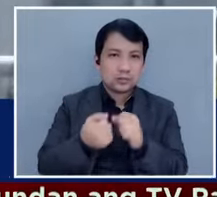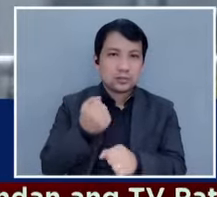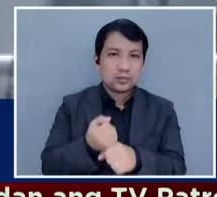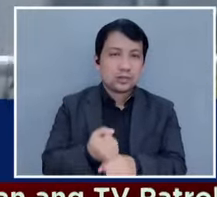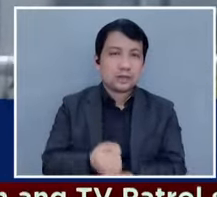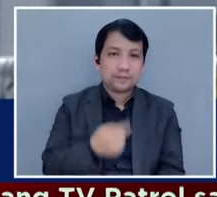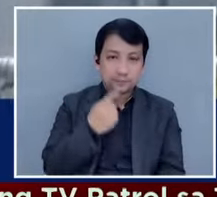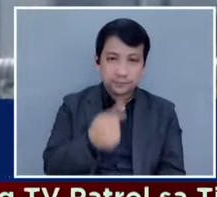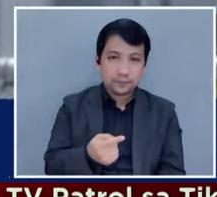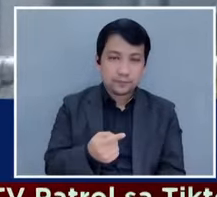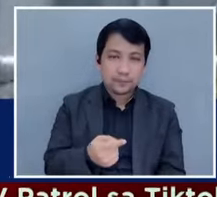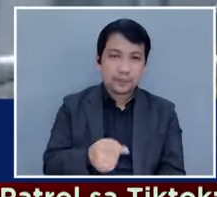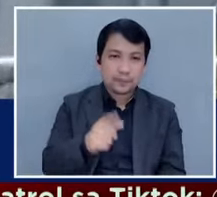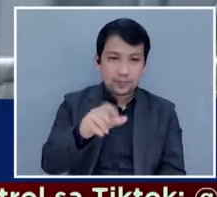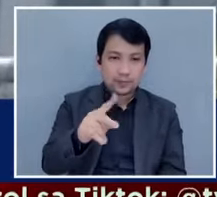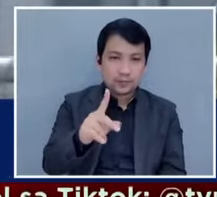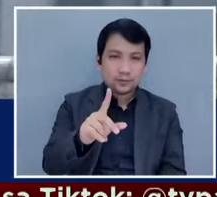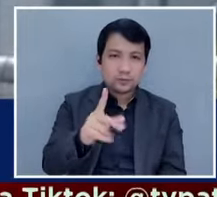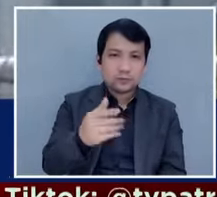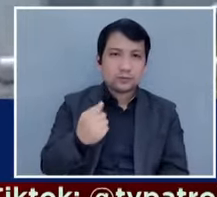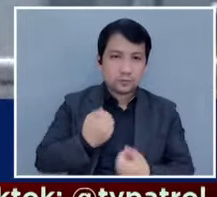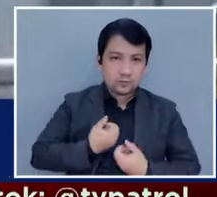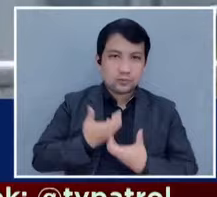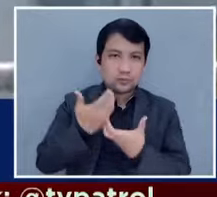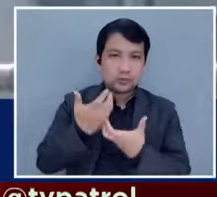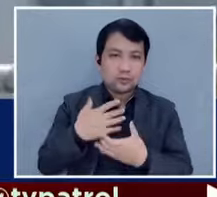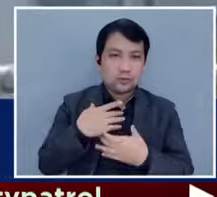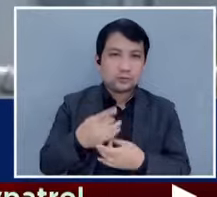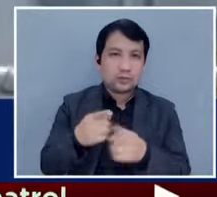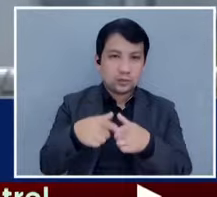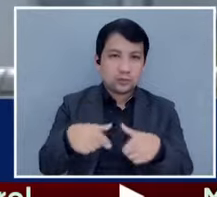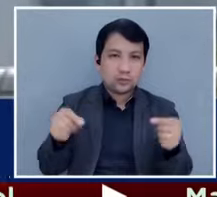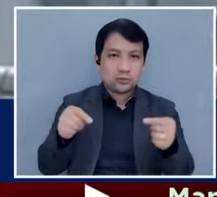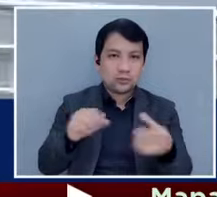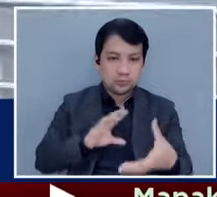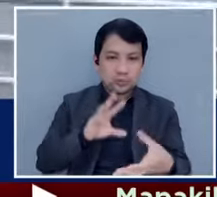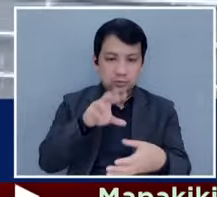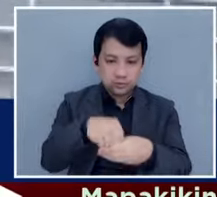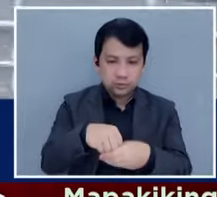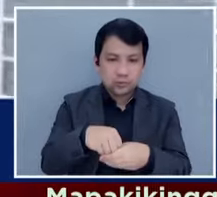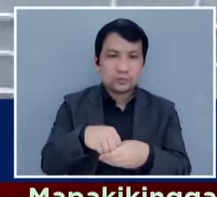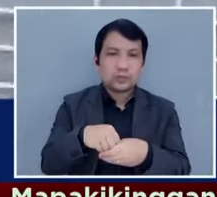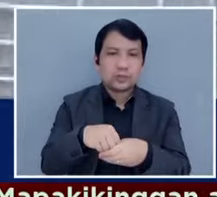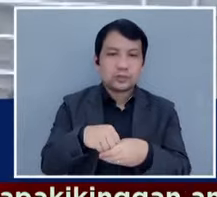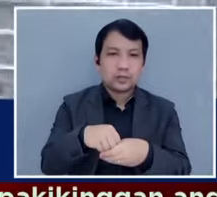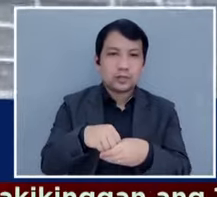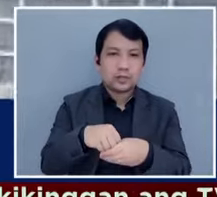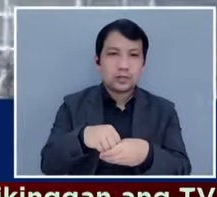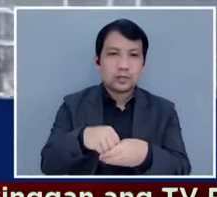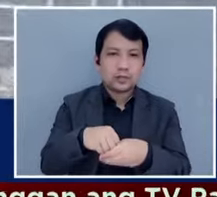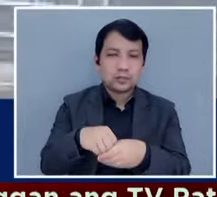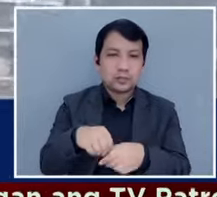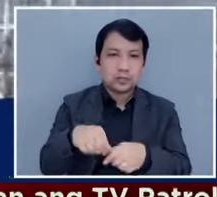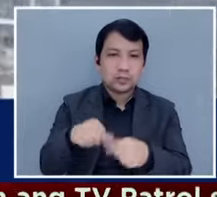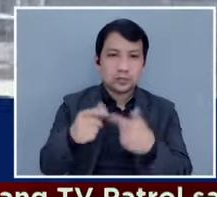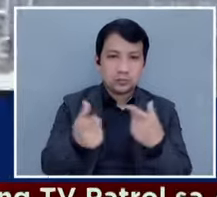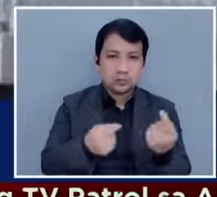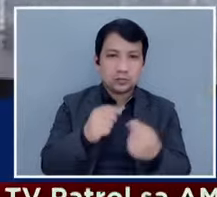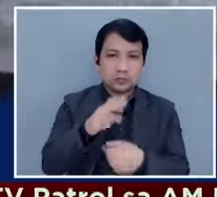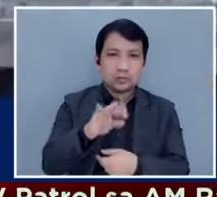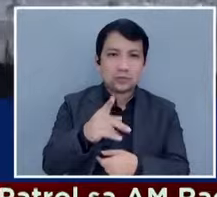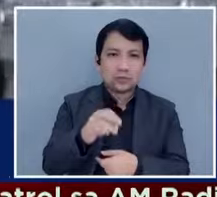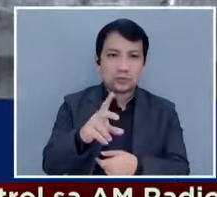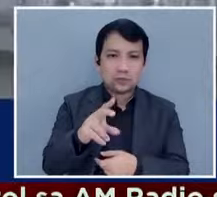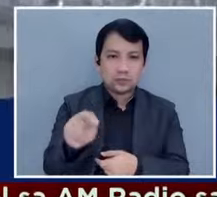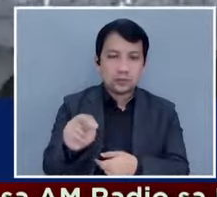ni Lohiko, nagpahayag na ng interes ang Japan na lumahok sa naturang aktibidad. Anya, gagahulin